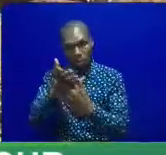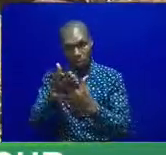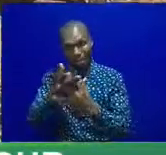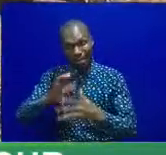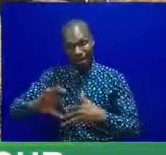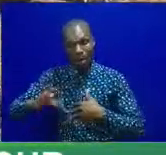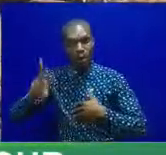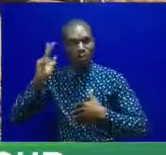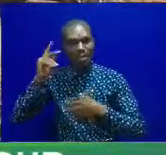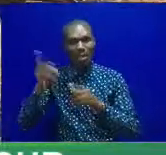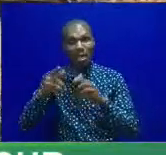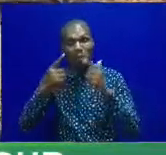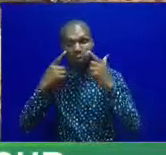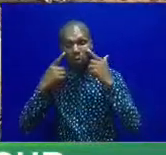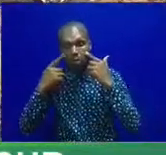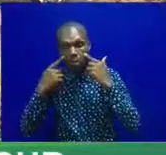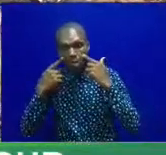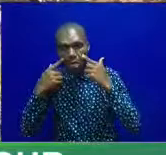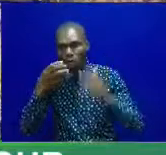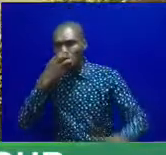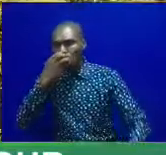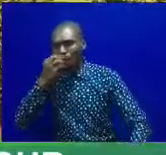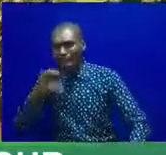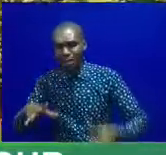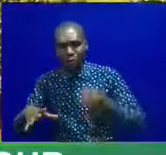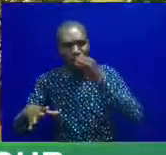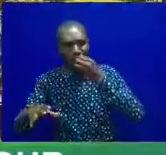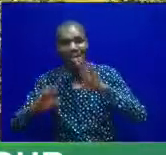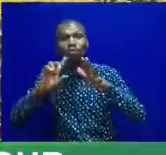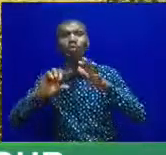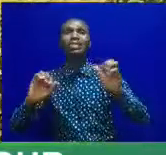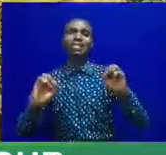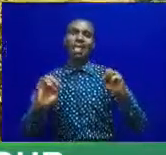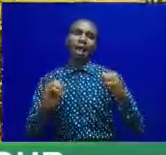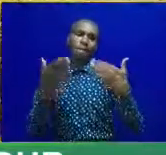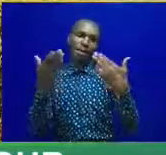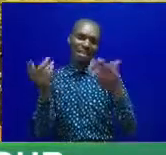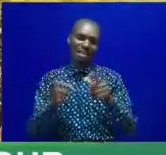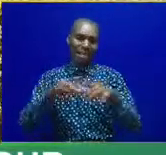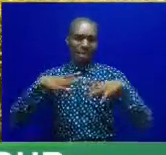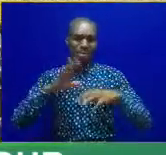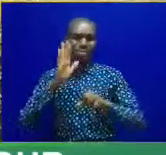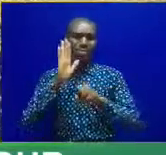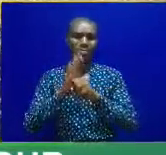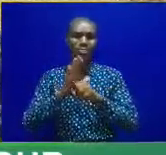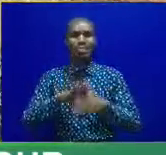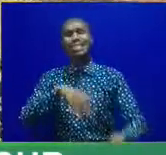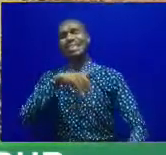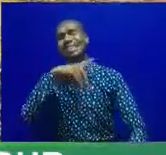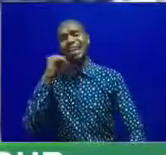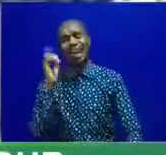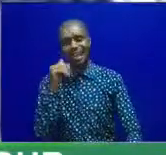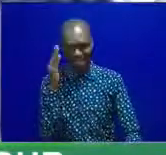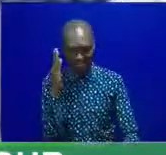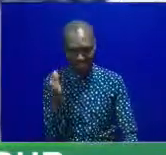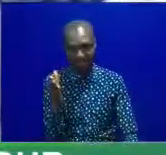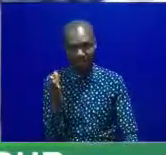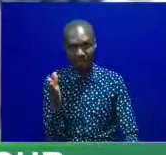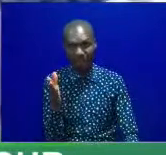kirori na kugikiria ebikorwa ebyo byairire abantu abange gusiria obugima bwabo